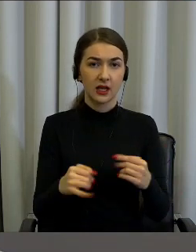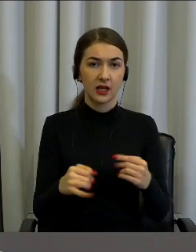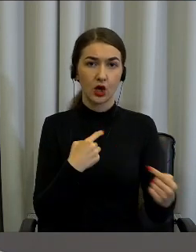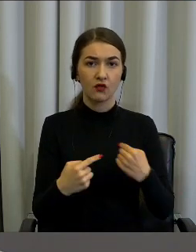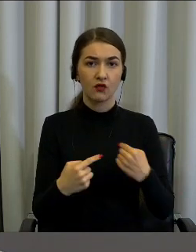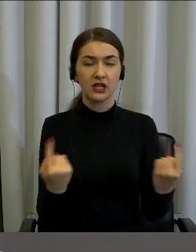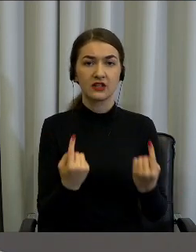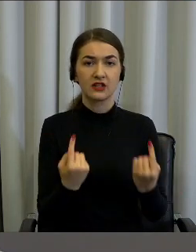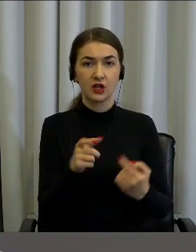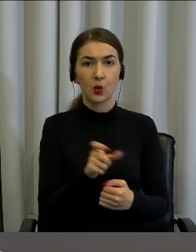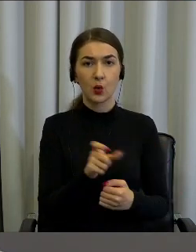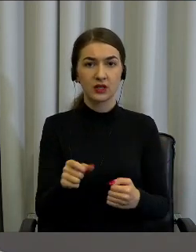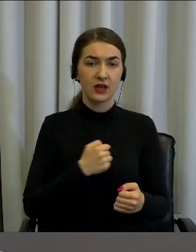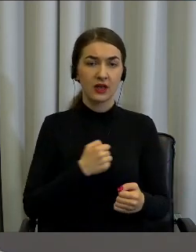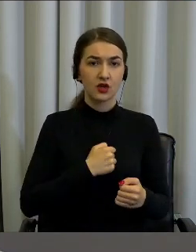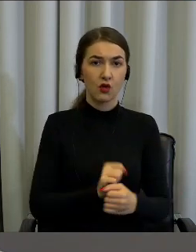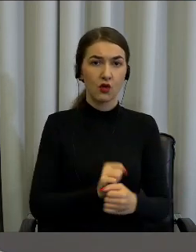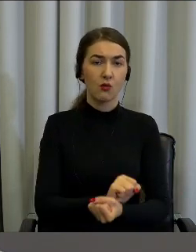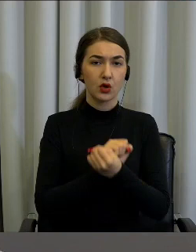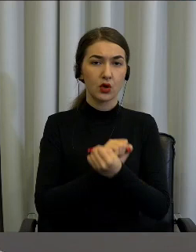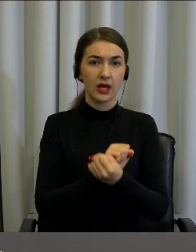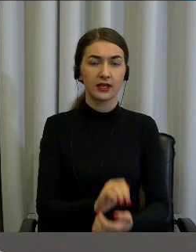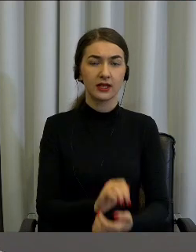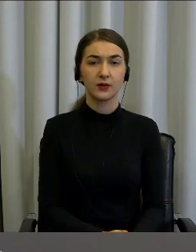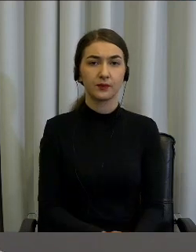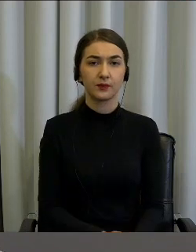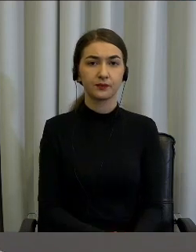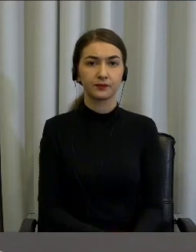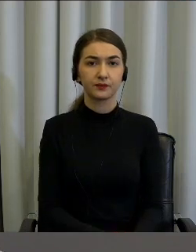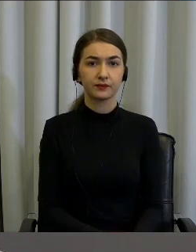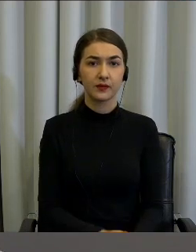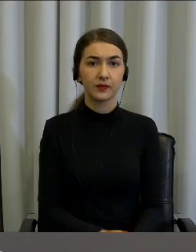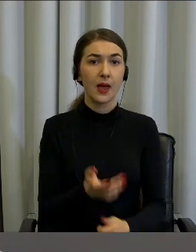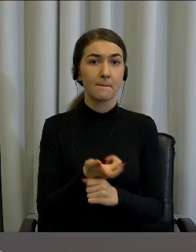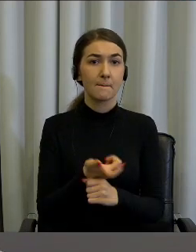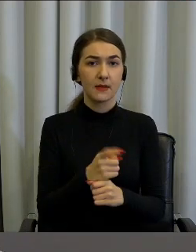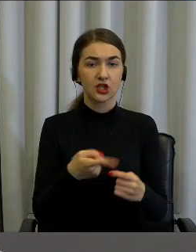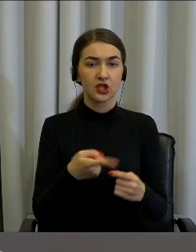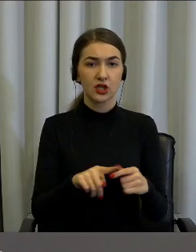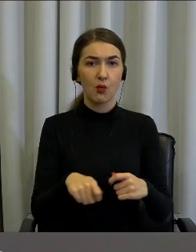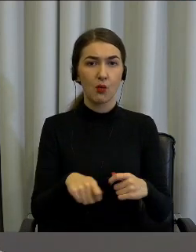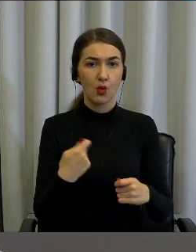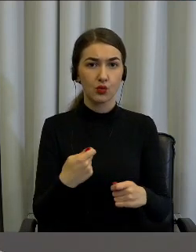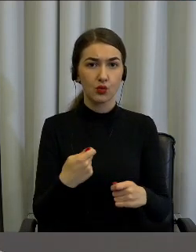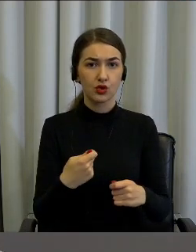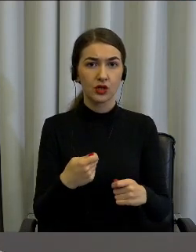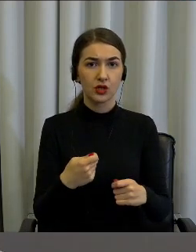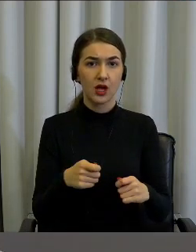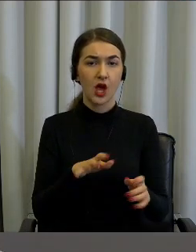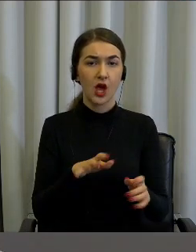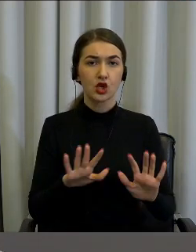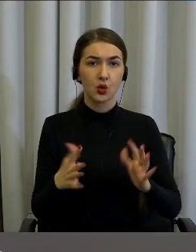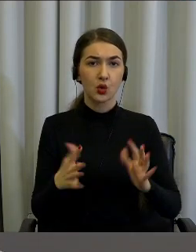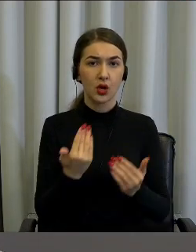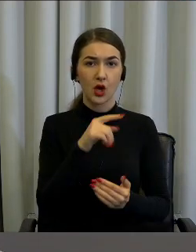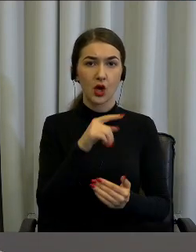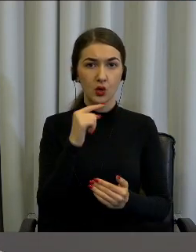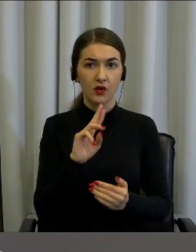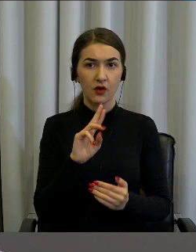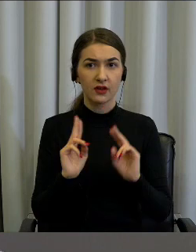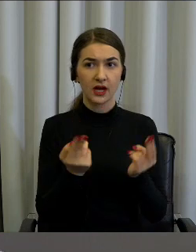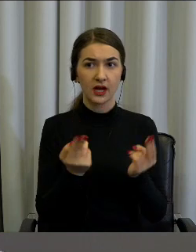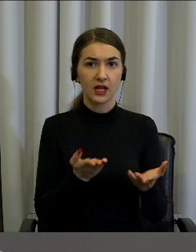цивільних осіб і військовополонених переважна більшість цих порушень скоєна Російською Федерацією яка не